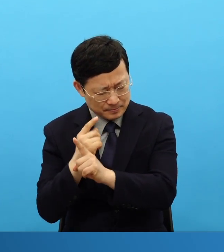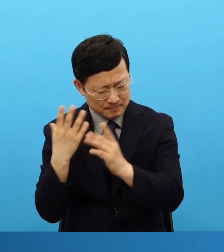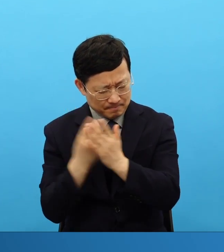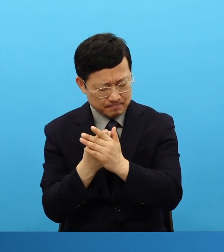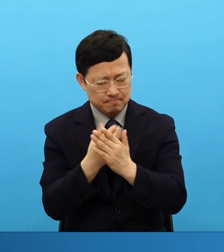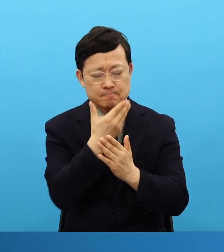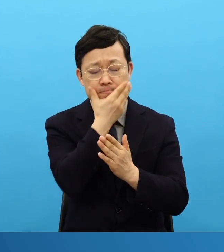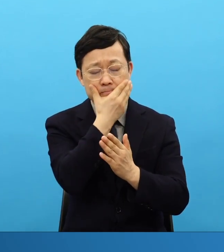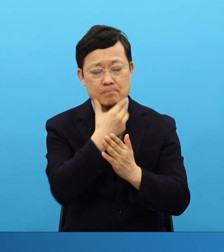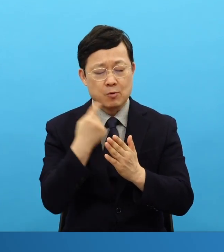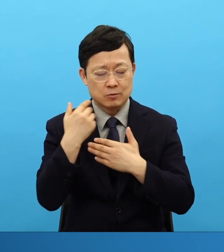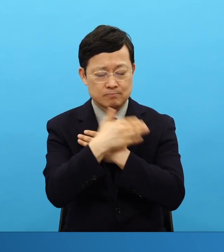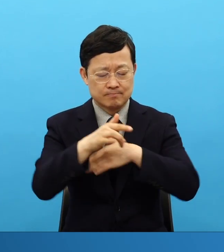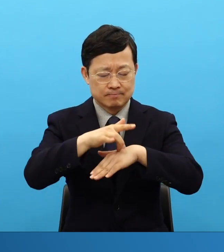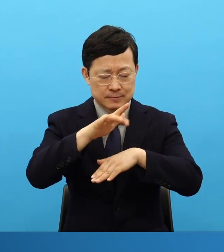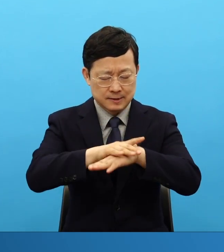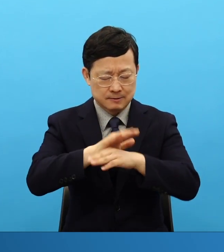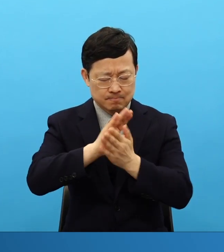하옵소서.